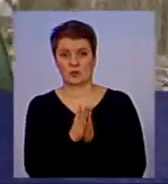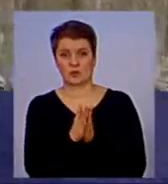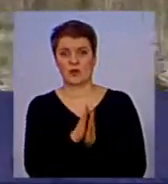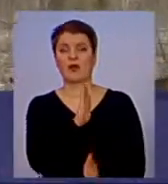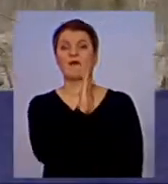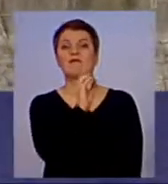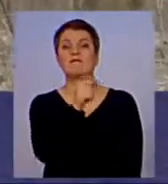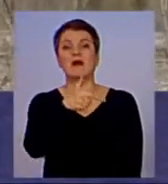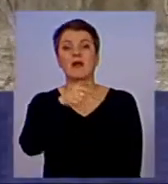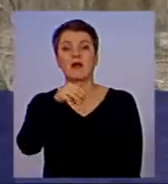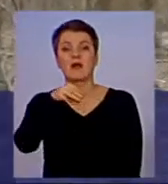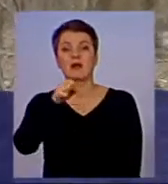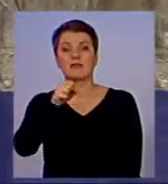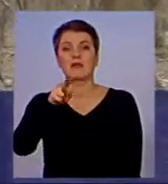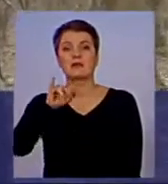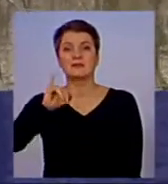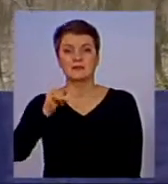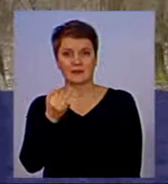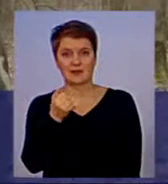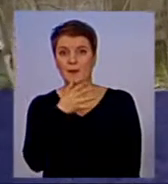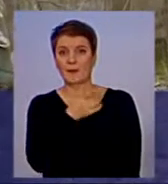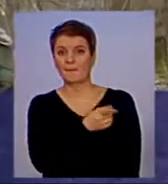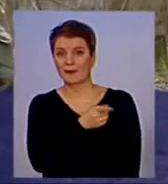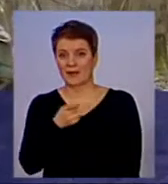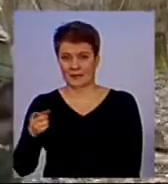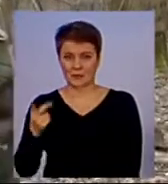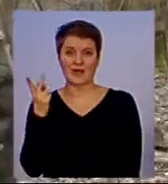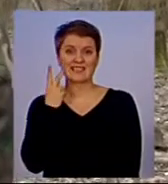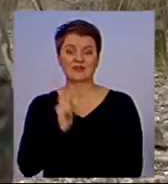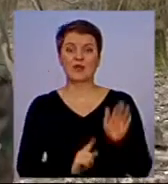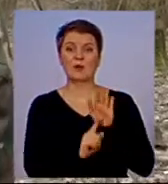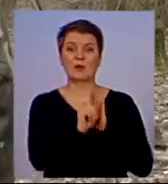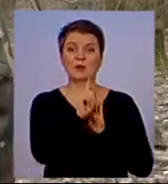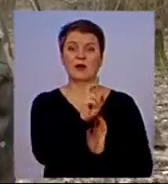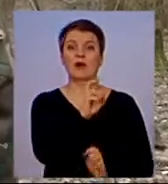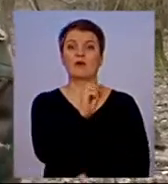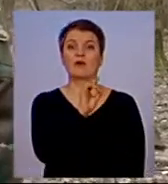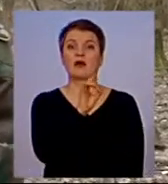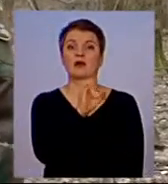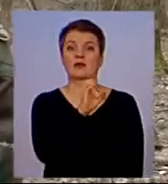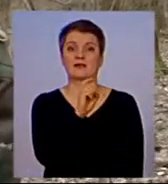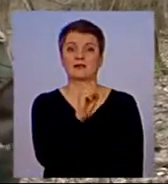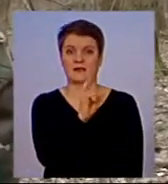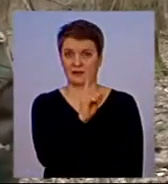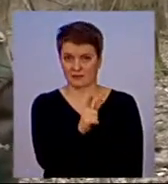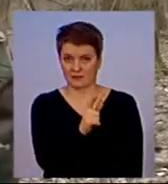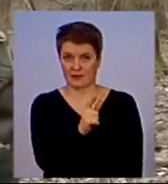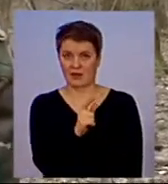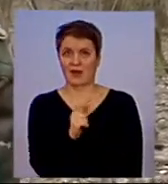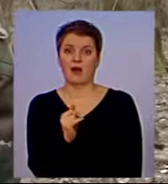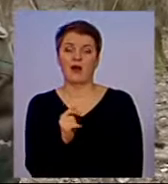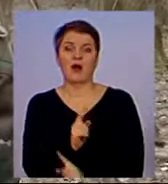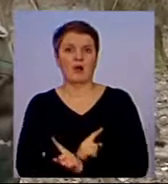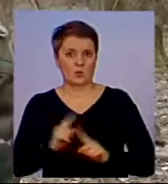цієї рослини завжди починається з початку березня місяця. Але завдяки аномальній